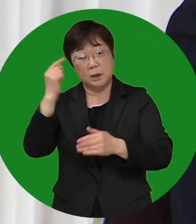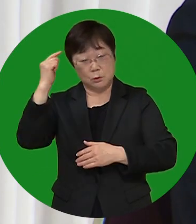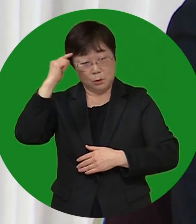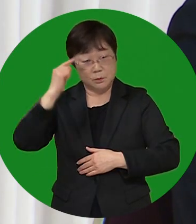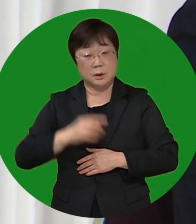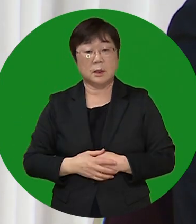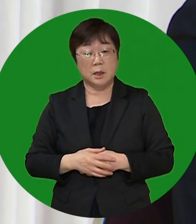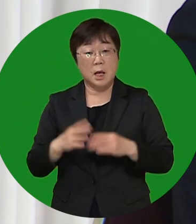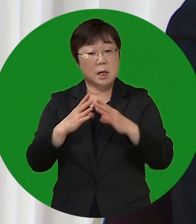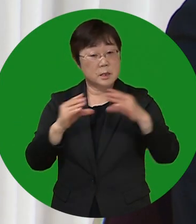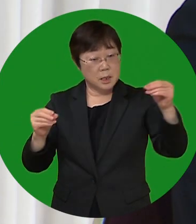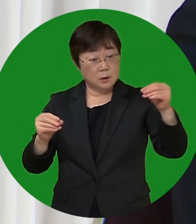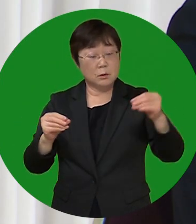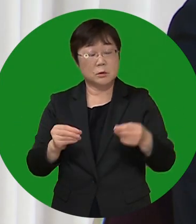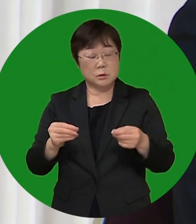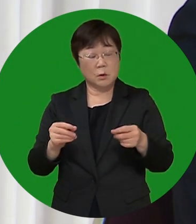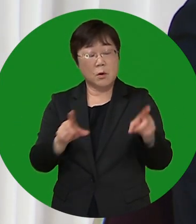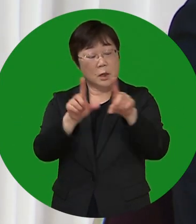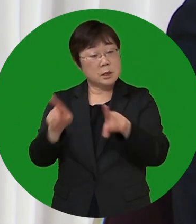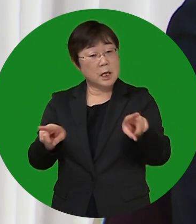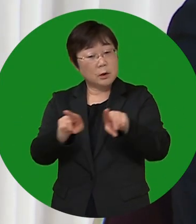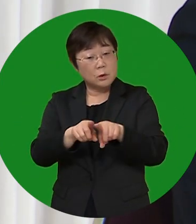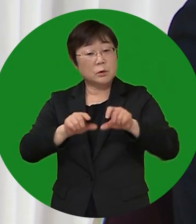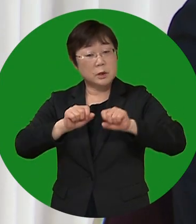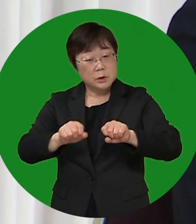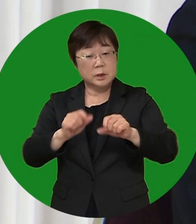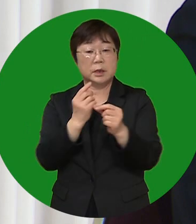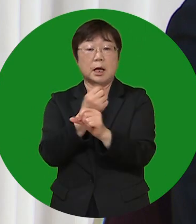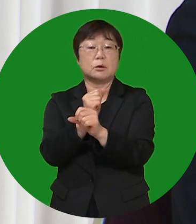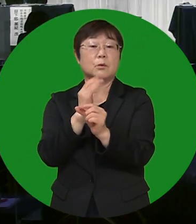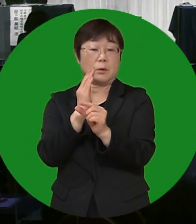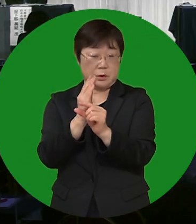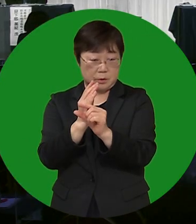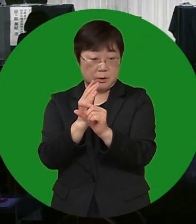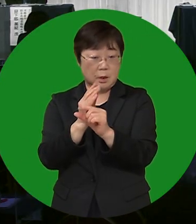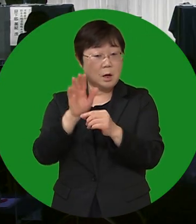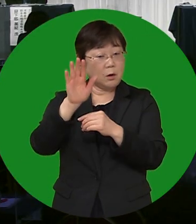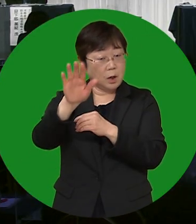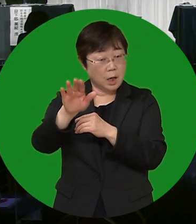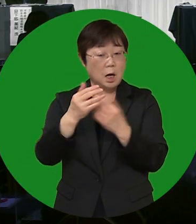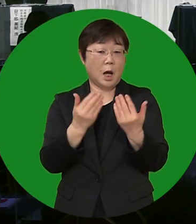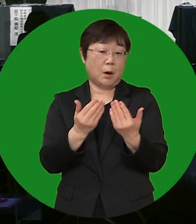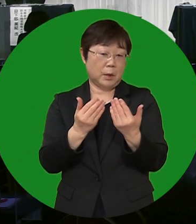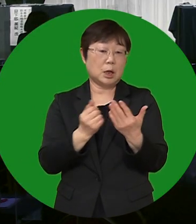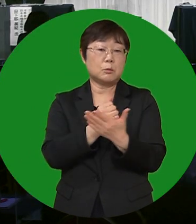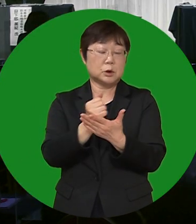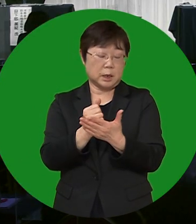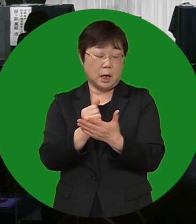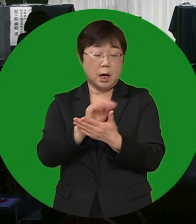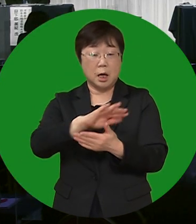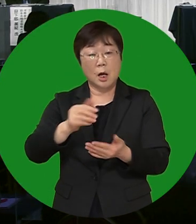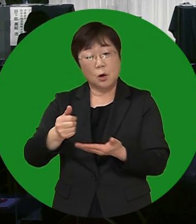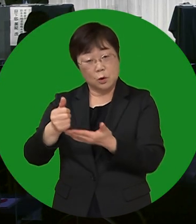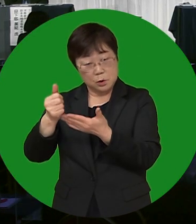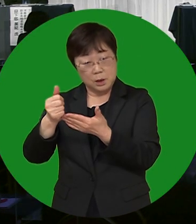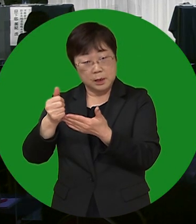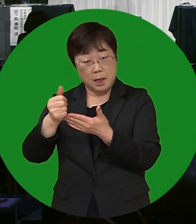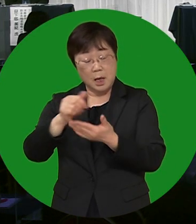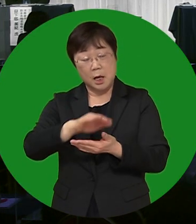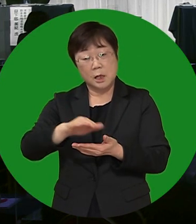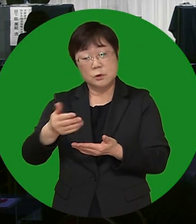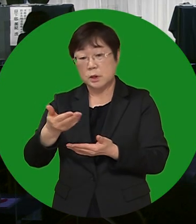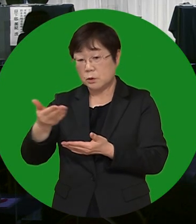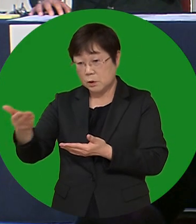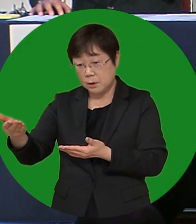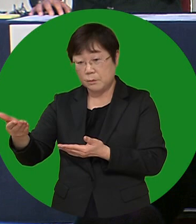で前後の生協と一緒になってですね遠投しているところですであとこれから学ぶ機会まあ子育てまあ次世代に向けるという